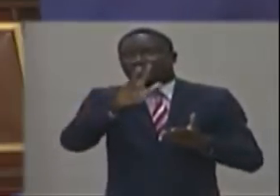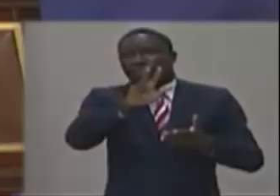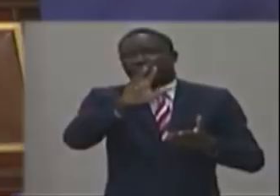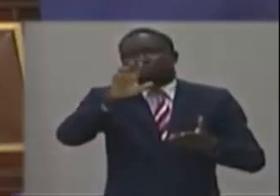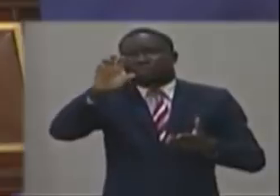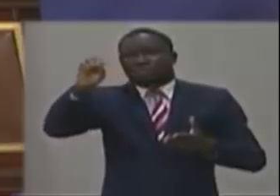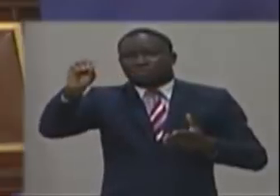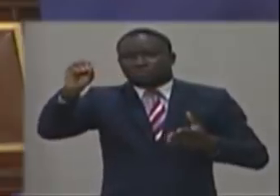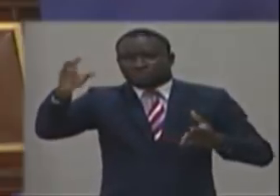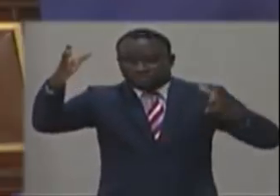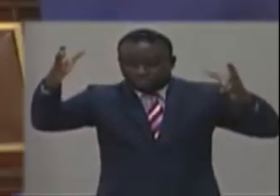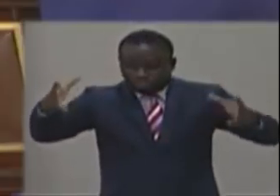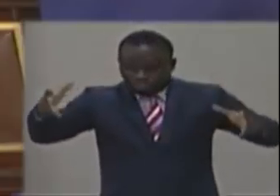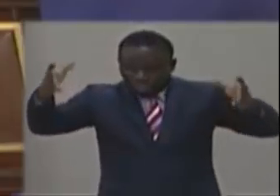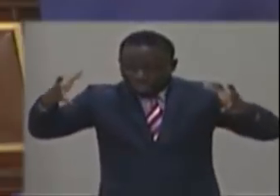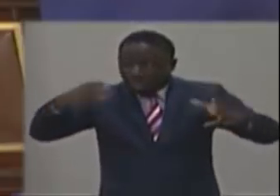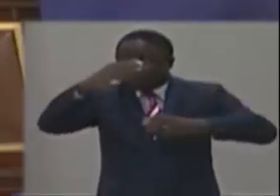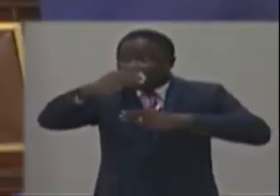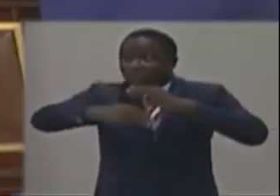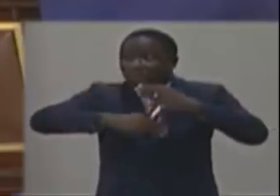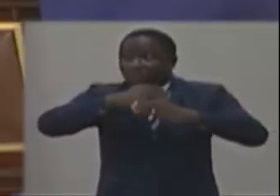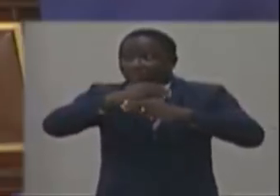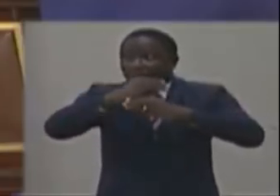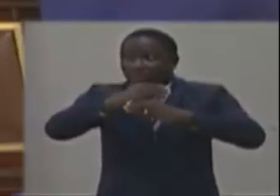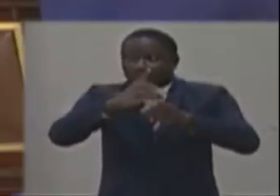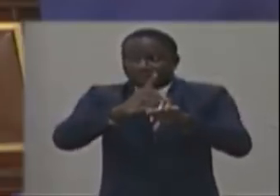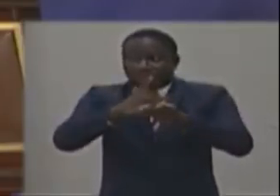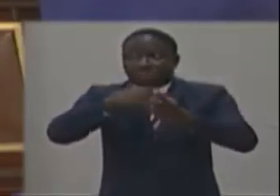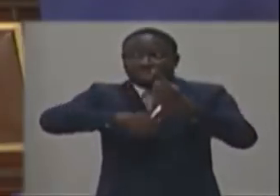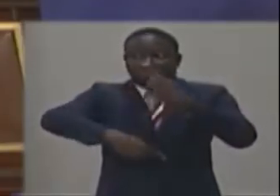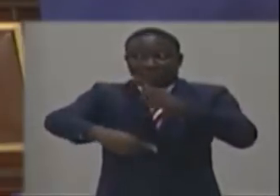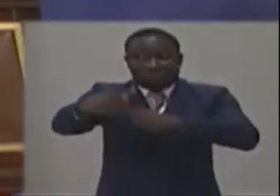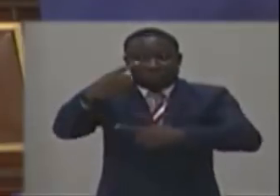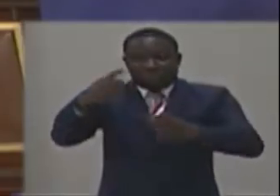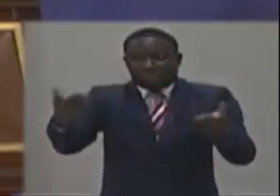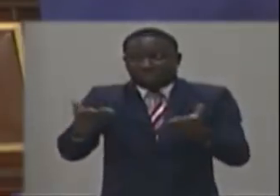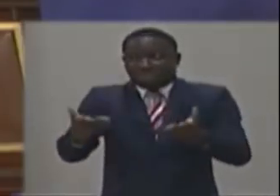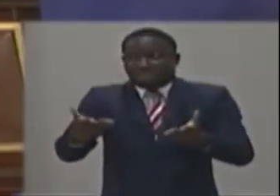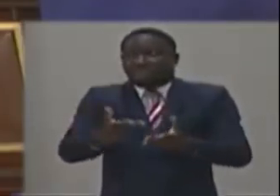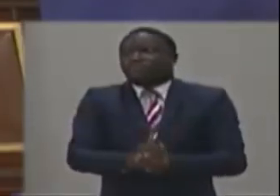30 conteneurs d'équipement matériel médical qui vient pour arriver dans le pays.